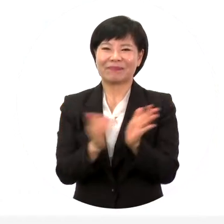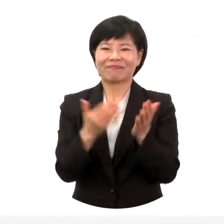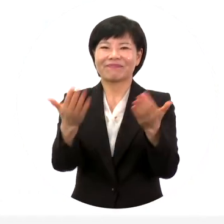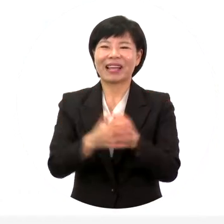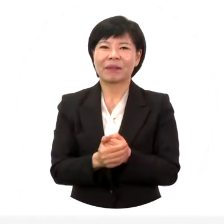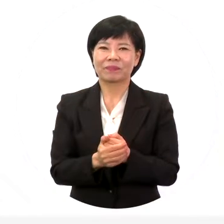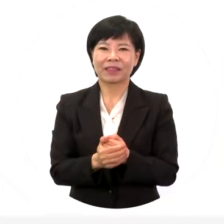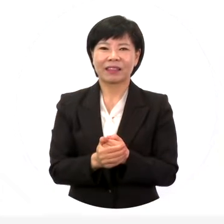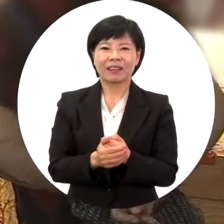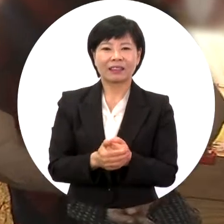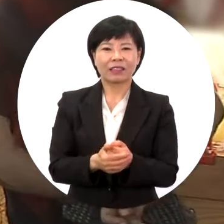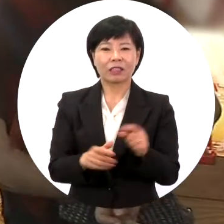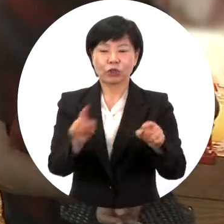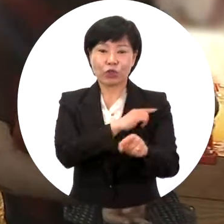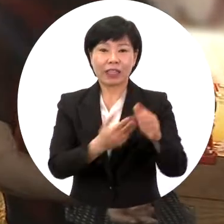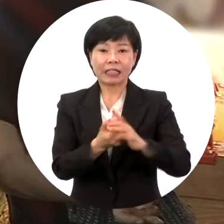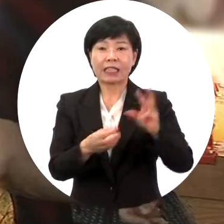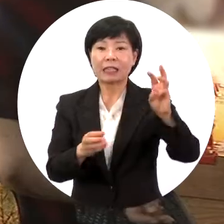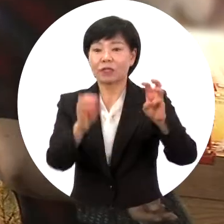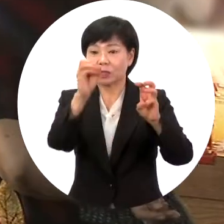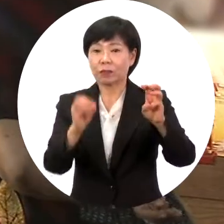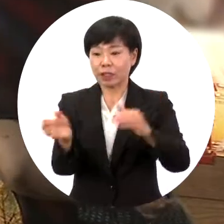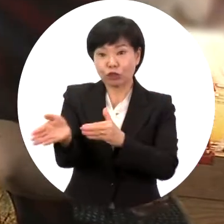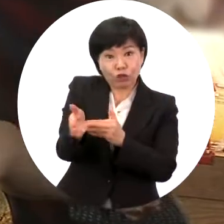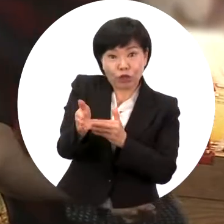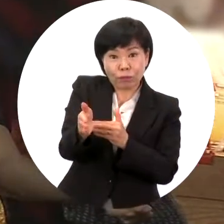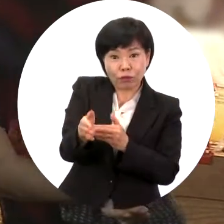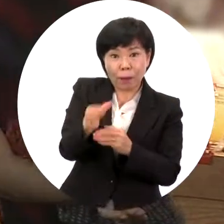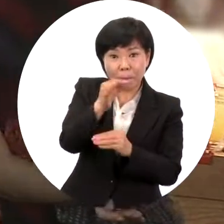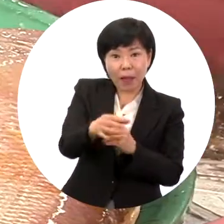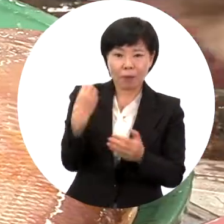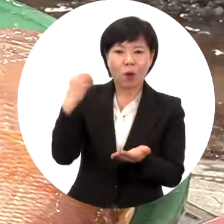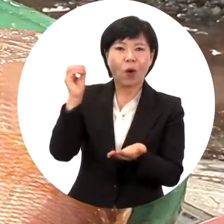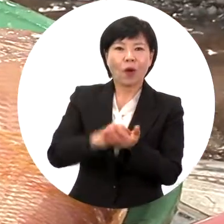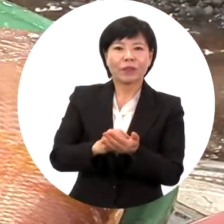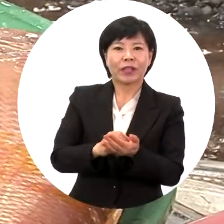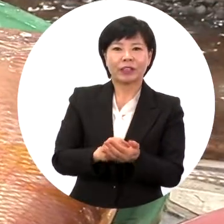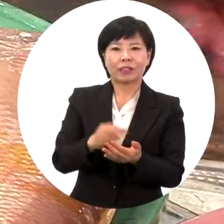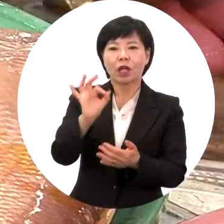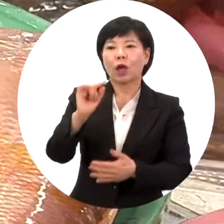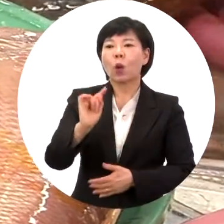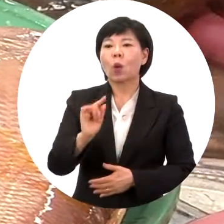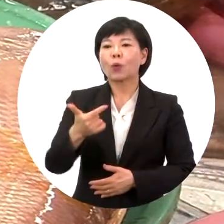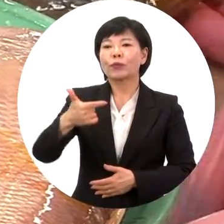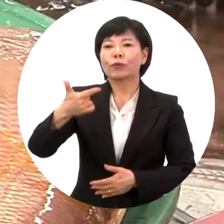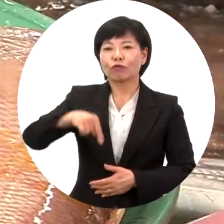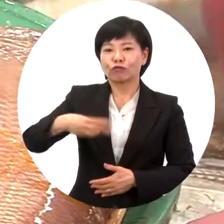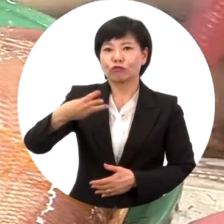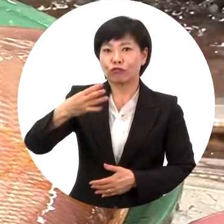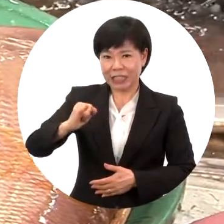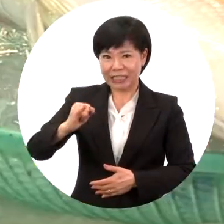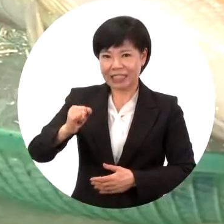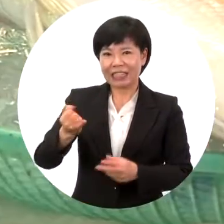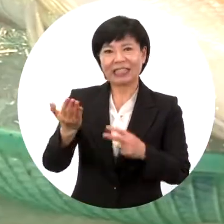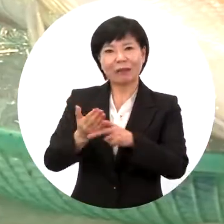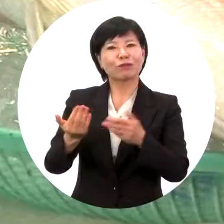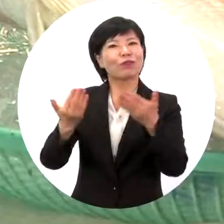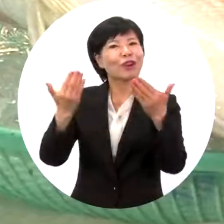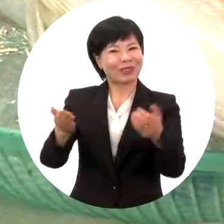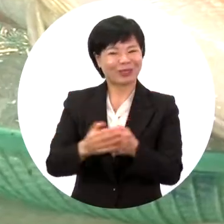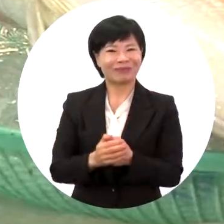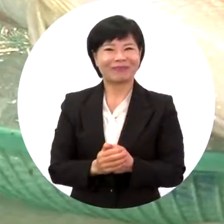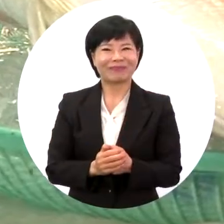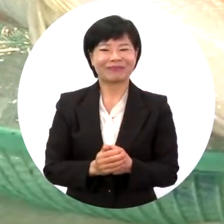국내산 수산물 구매 금액의 최대 30%를 환급하는 온누리 상품권 환급 행사를 제주동문수산시장과 서귀포